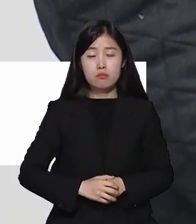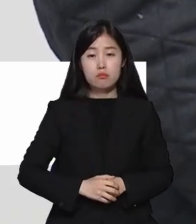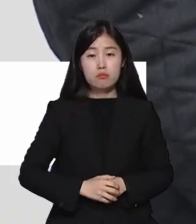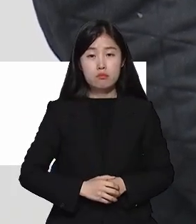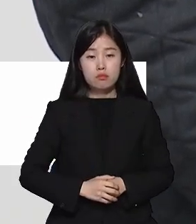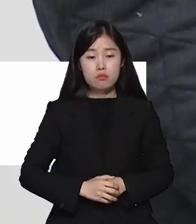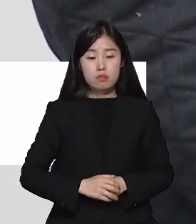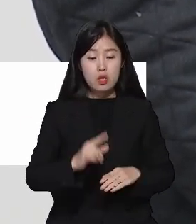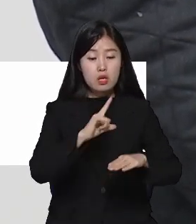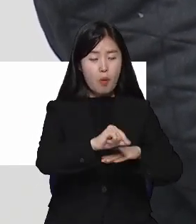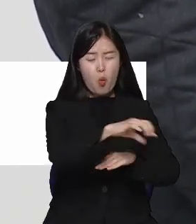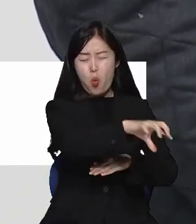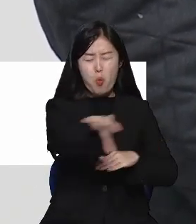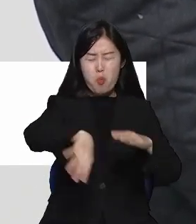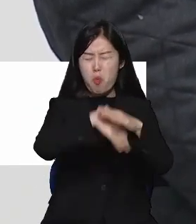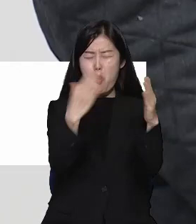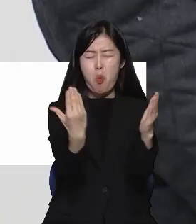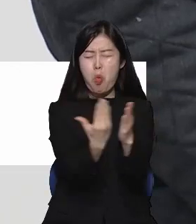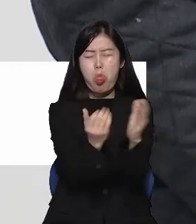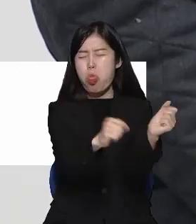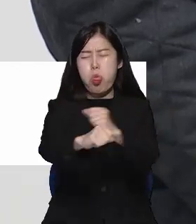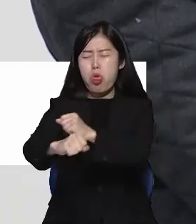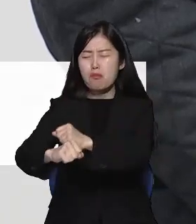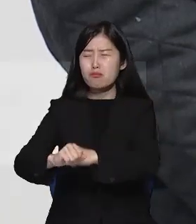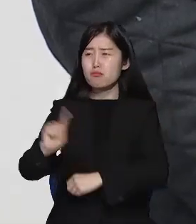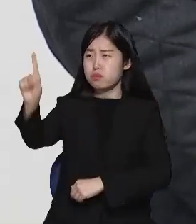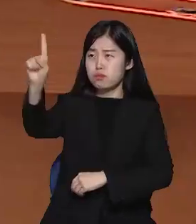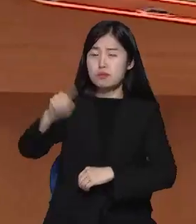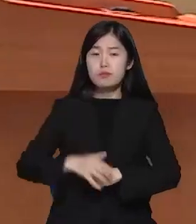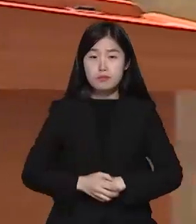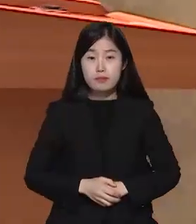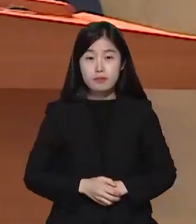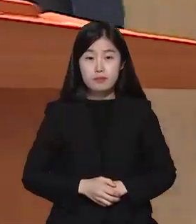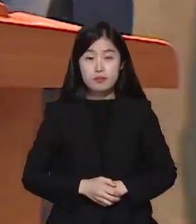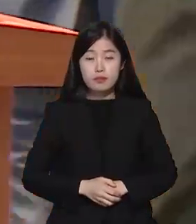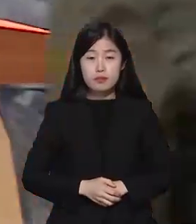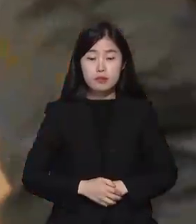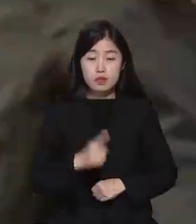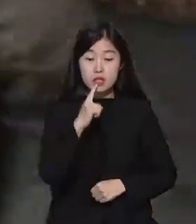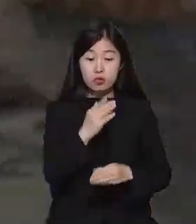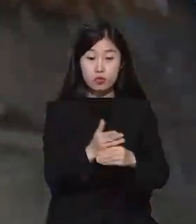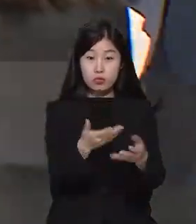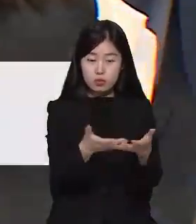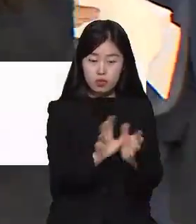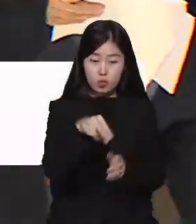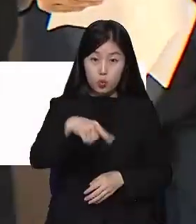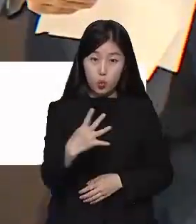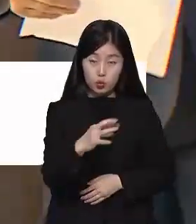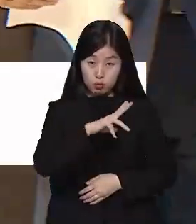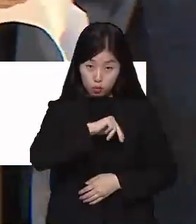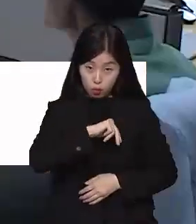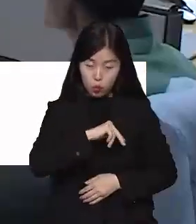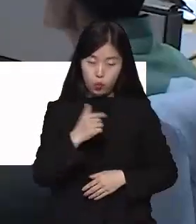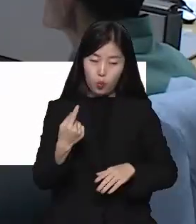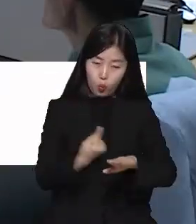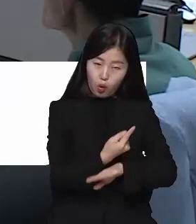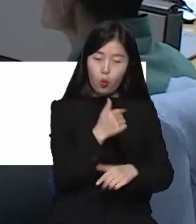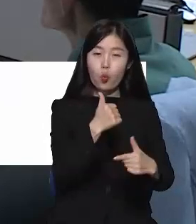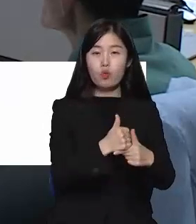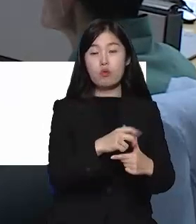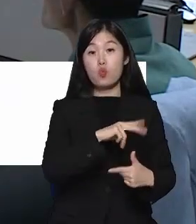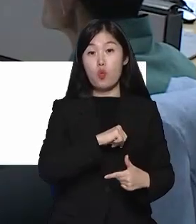서울 수도권 공화국으로 만들자는 것인가? 민주당 송갑석 의원을 비롯한 호남 지역 의원들도